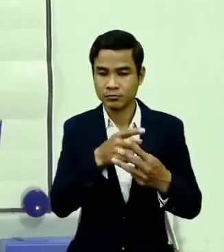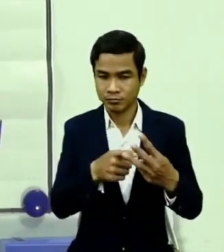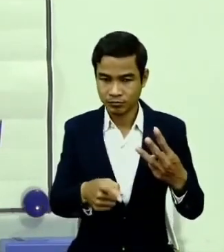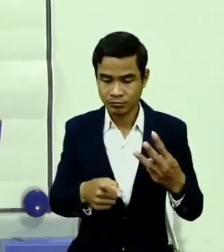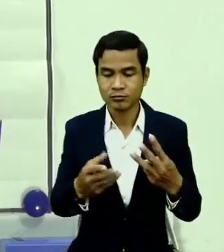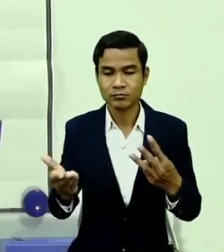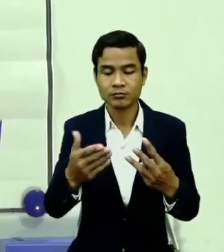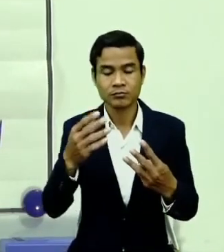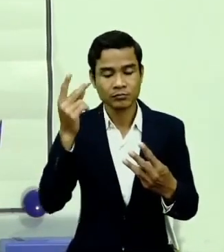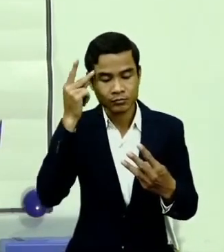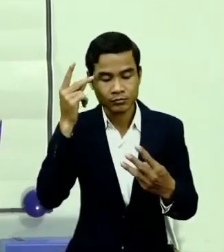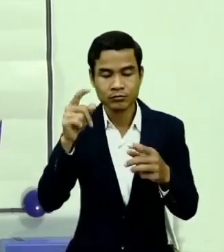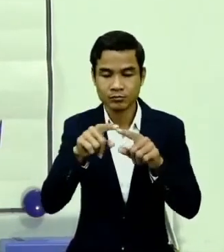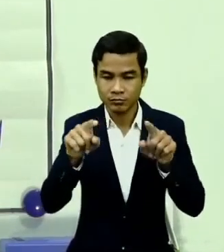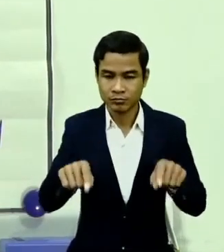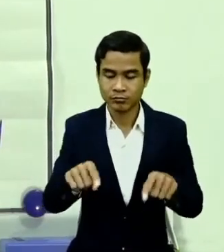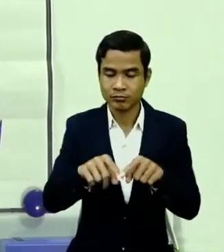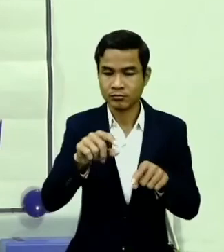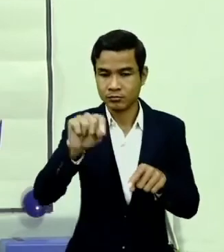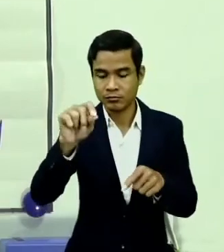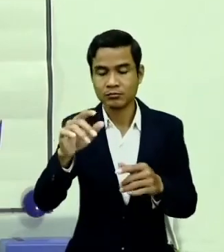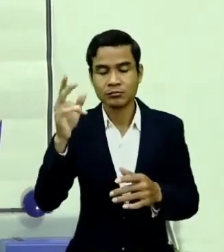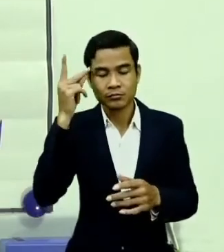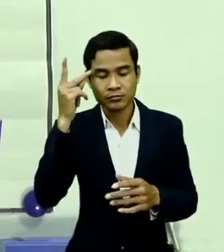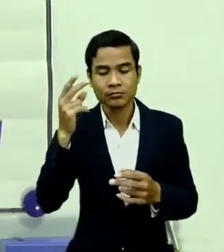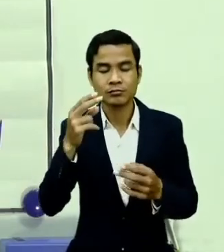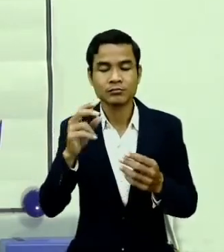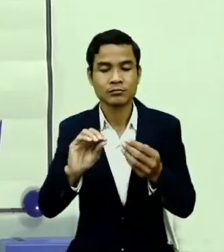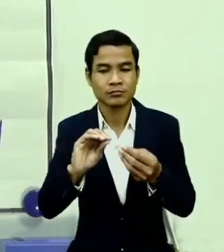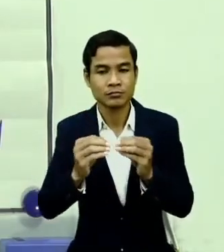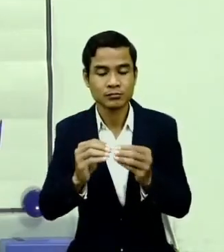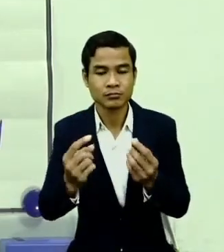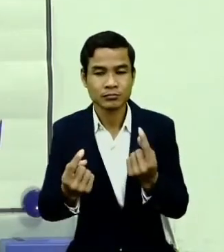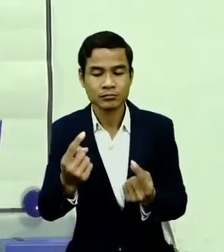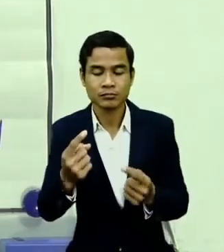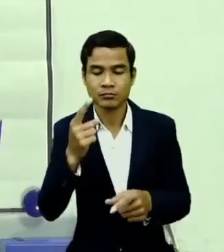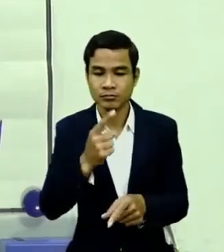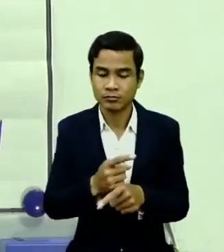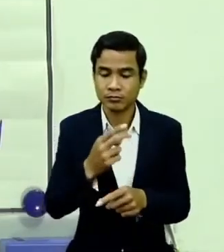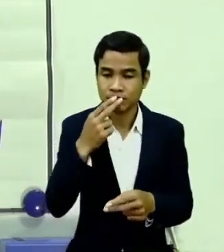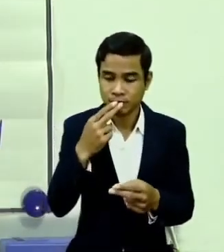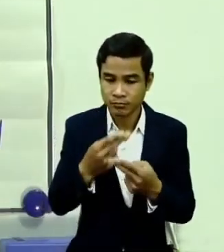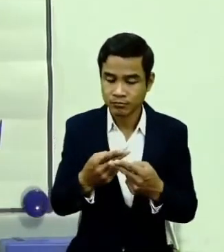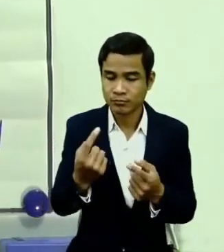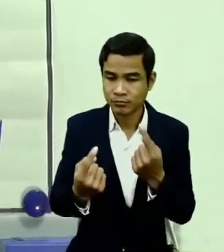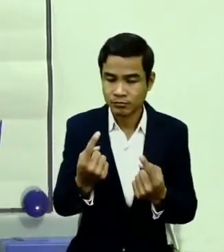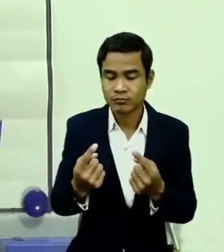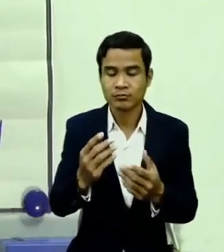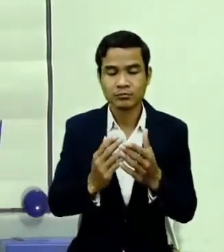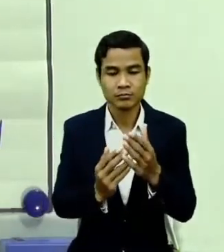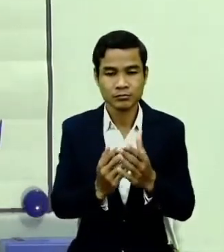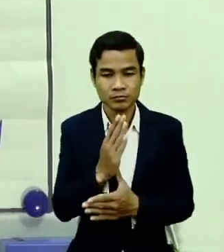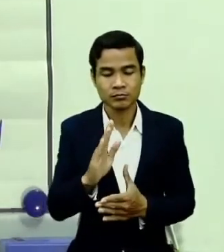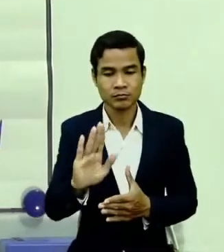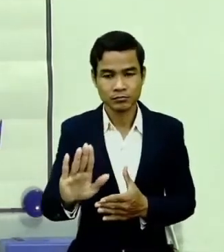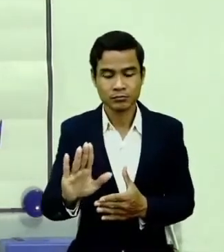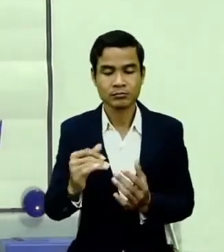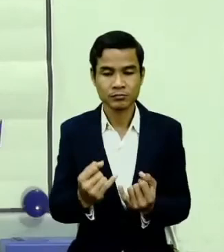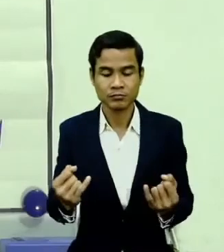នេះចូលកូនគូគ្រីសប្រសិនបើចម្លើយនៅលេខណាមួយជាសិទ្ធិរបស់កុ